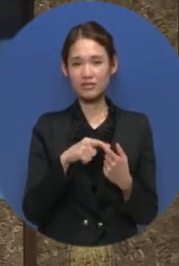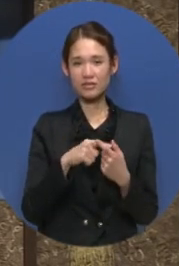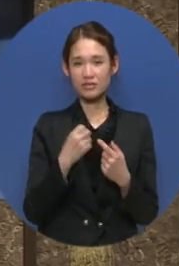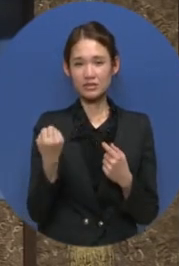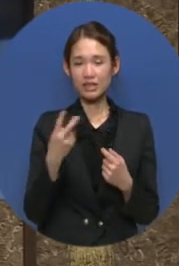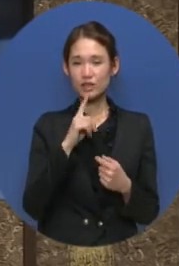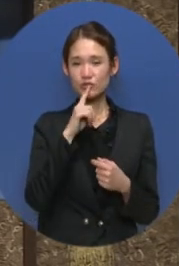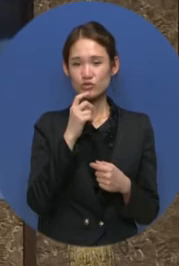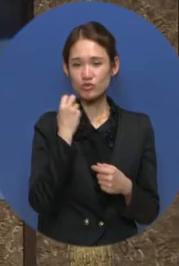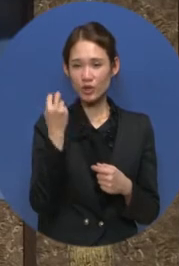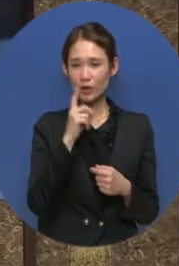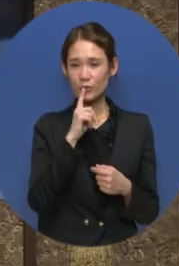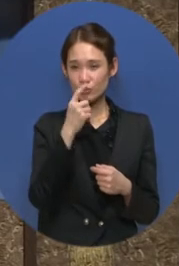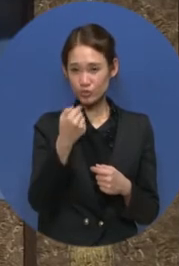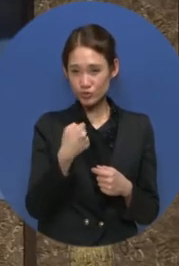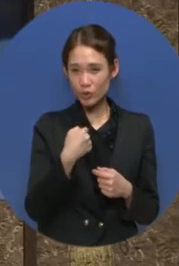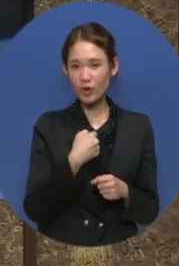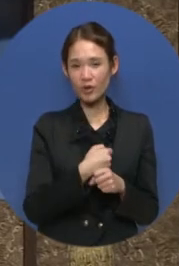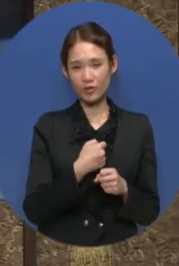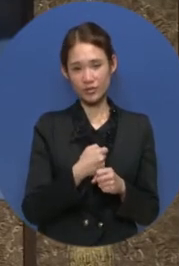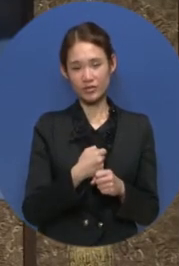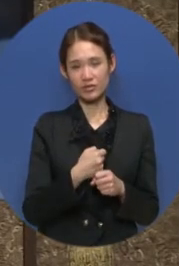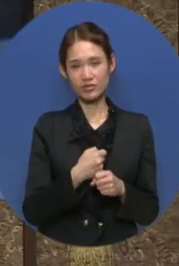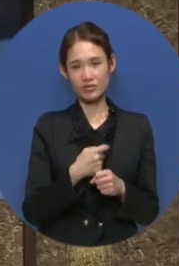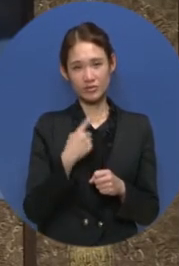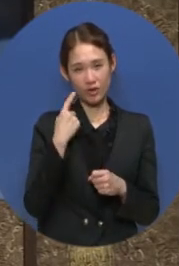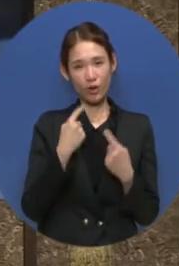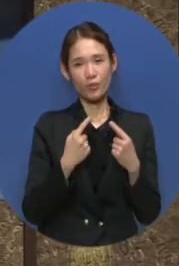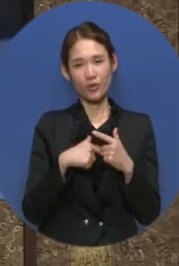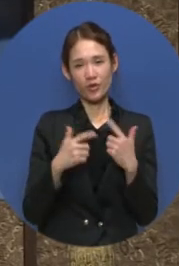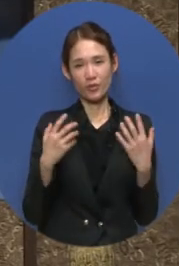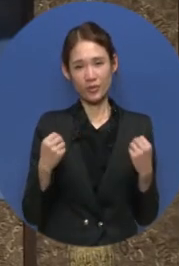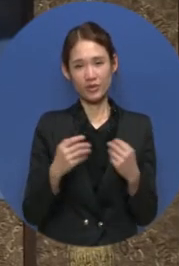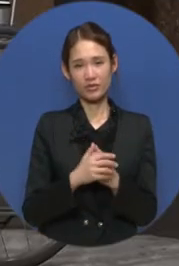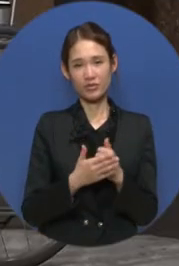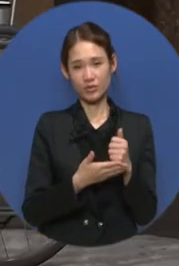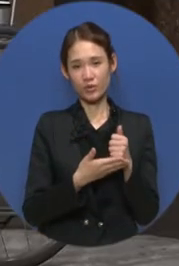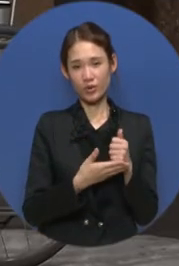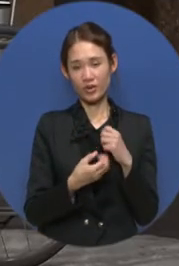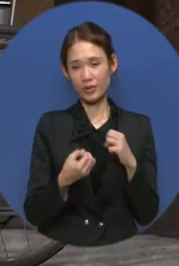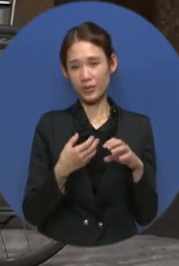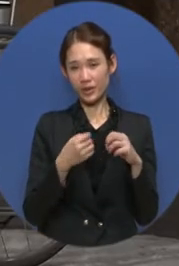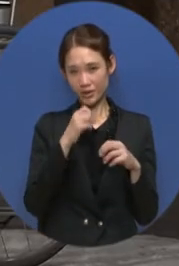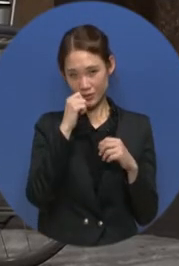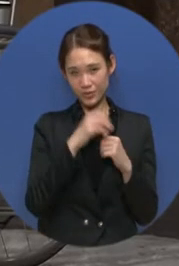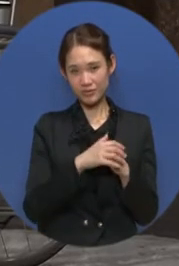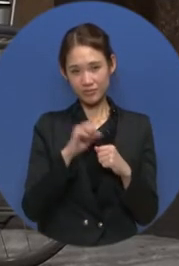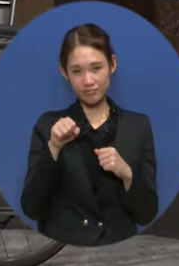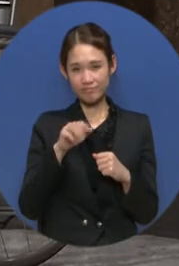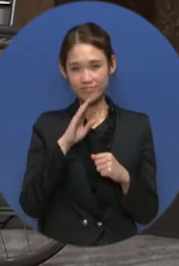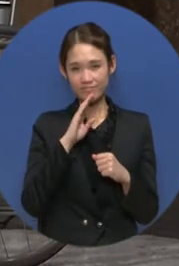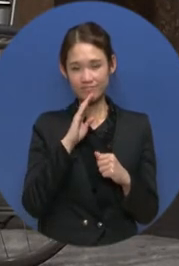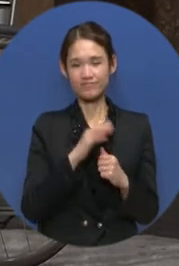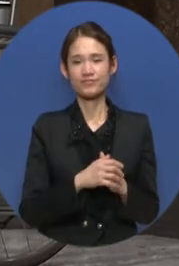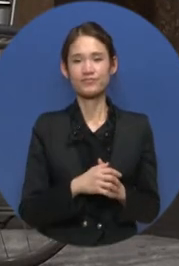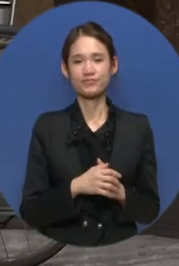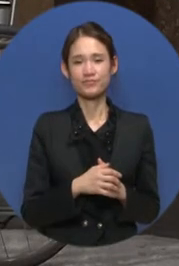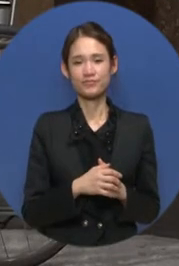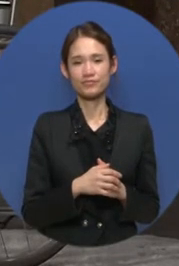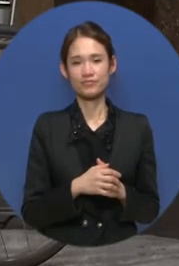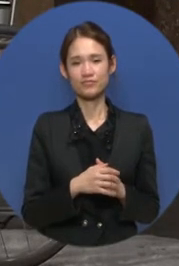재주문을 써보고 떨어지면 또 주문해 주시는 분이 의외로 많습니다. 고객들 반응이 좋은가요? 예, 그렇습니다.